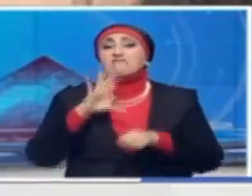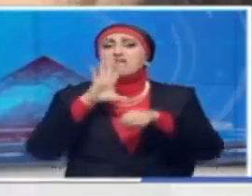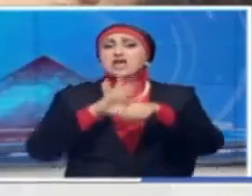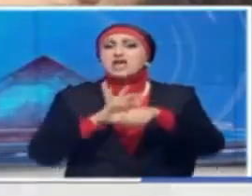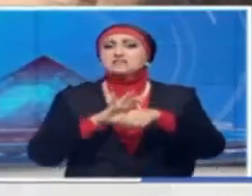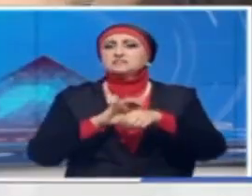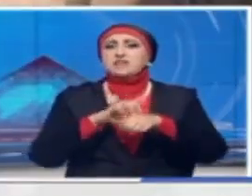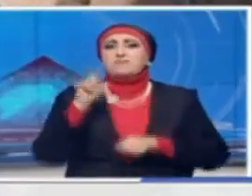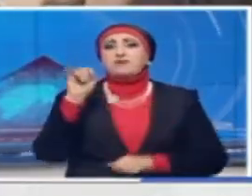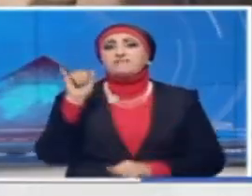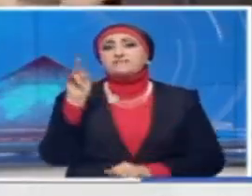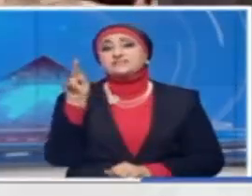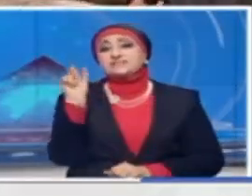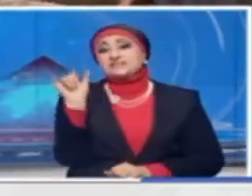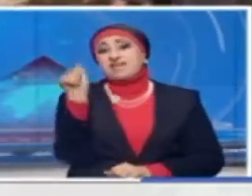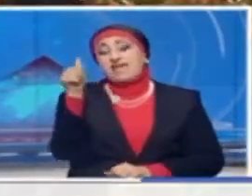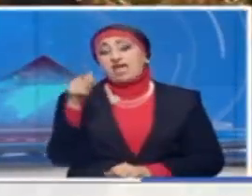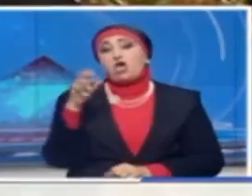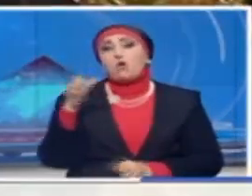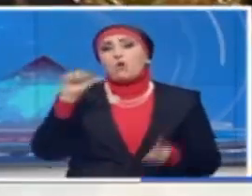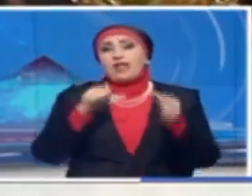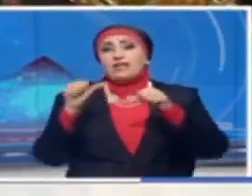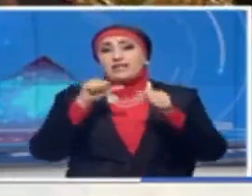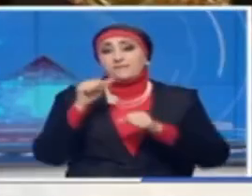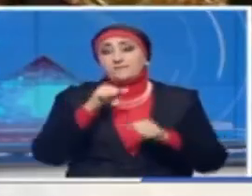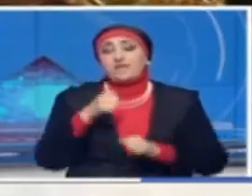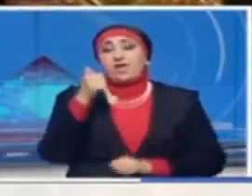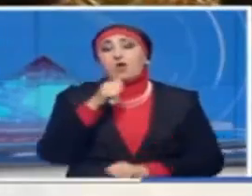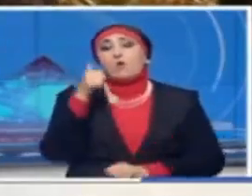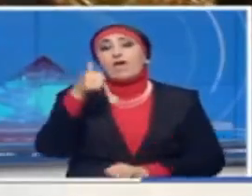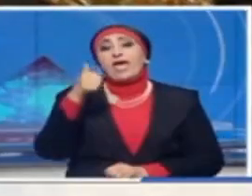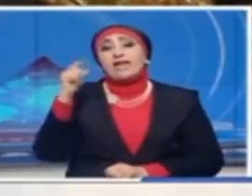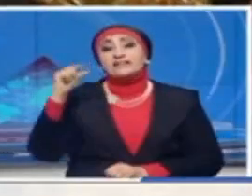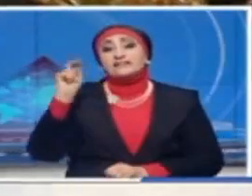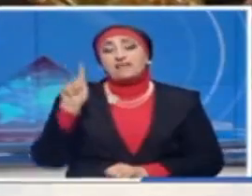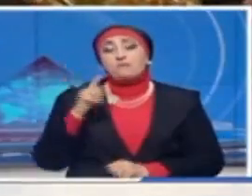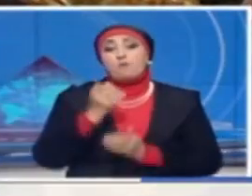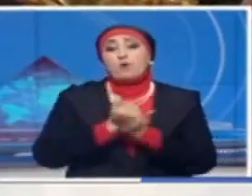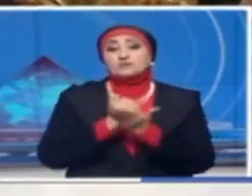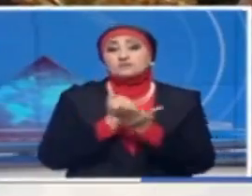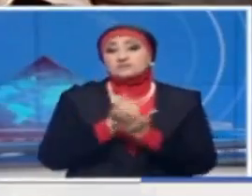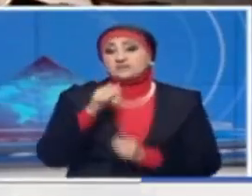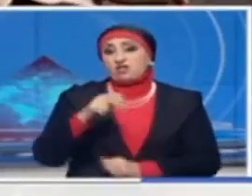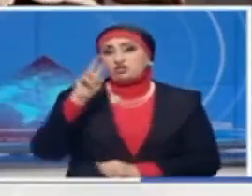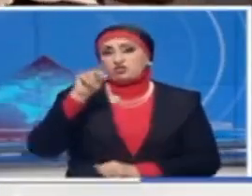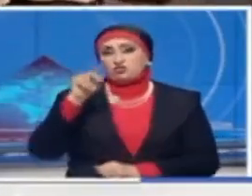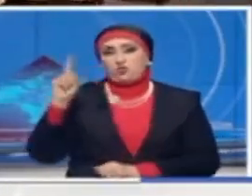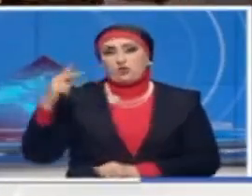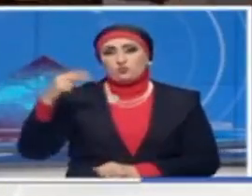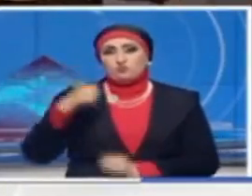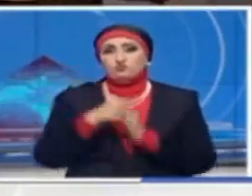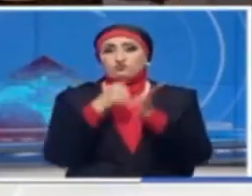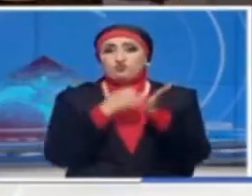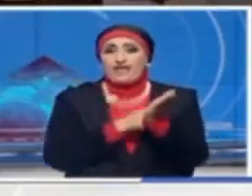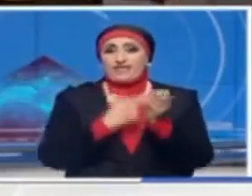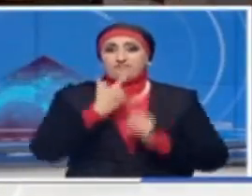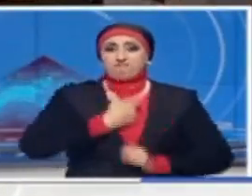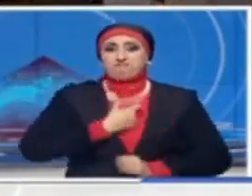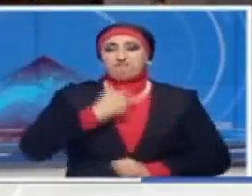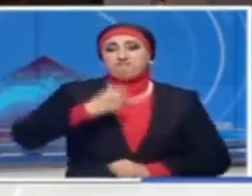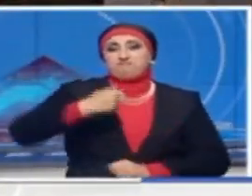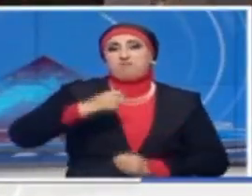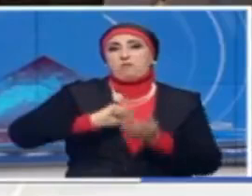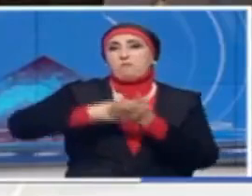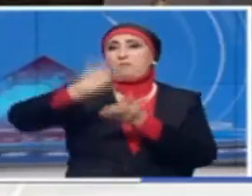في الطب والفيزياء والكيمياء والأدب والاقتصاد لعام 2021 الشهادات والأوسمة في